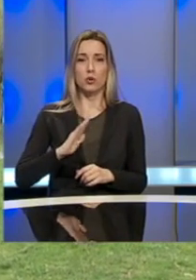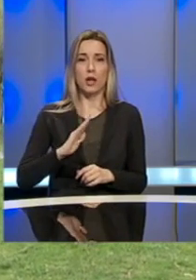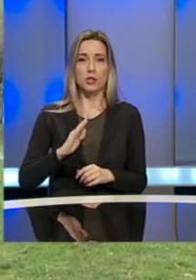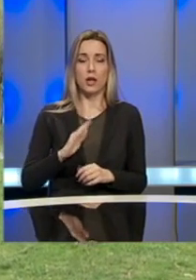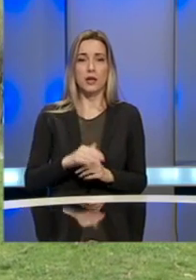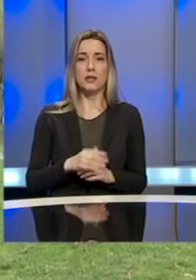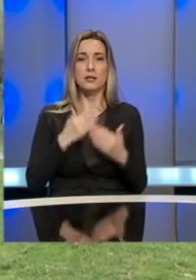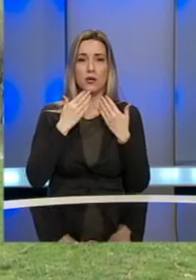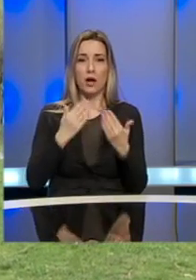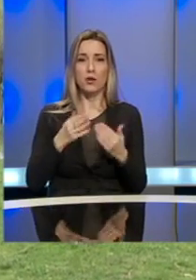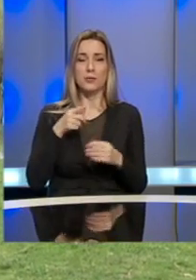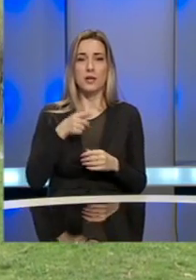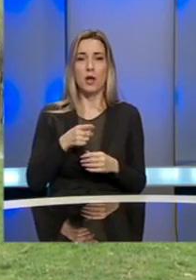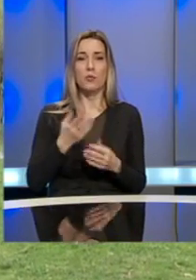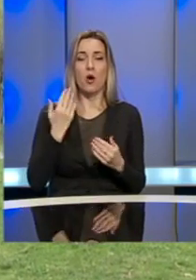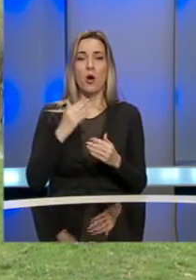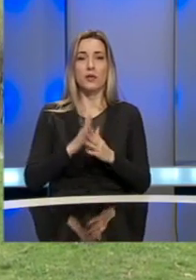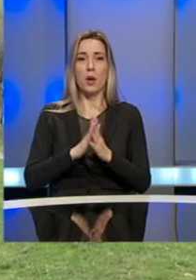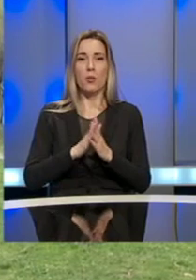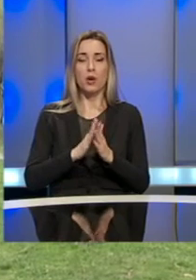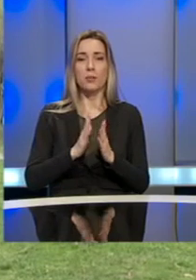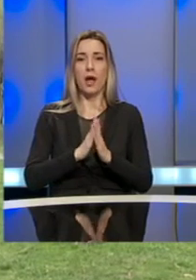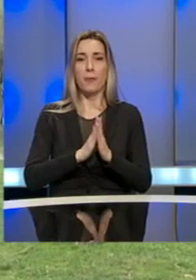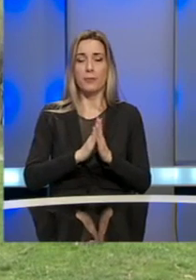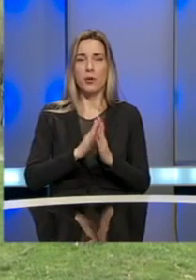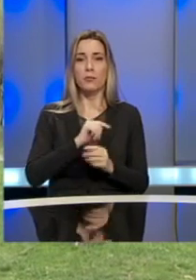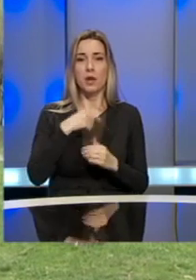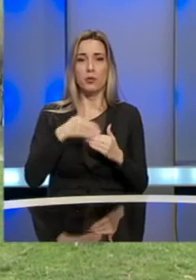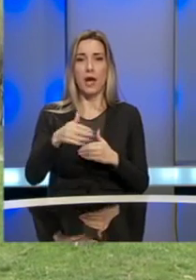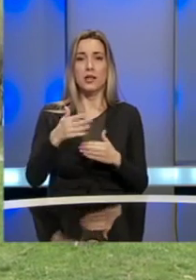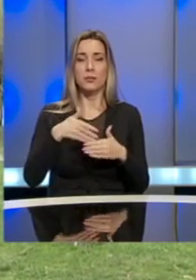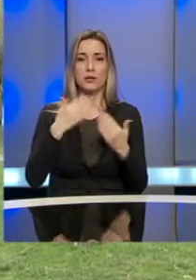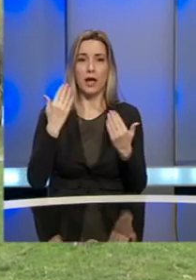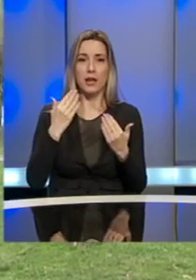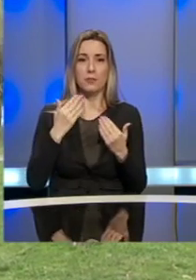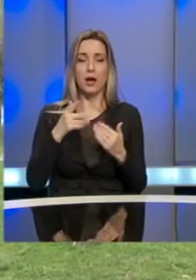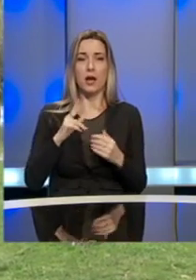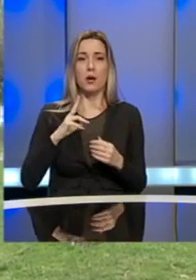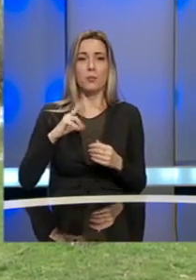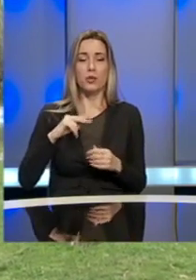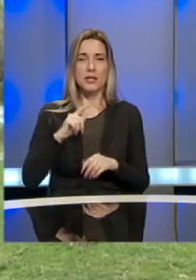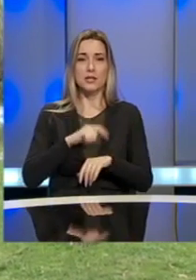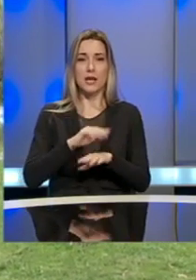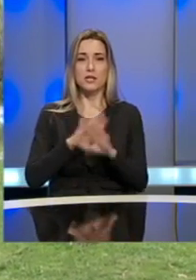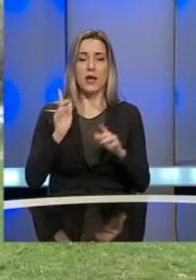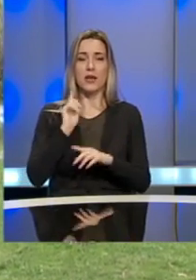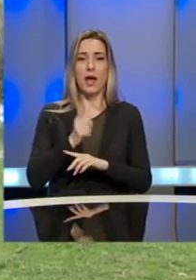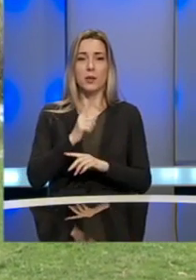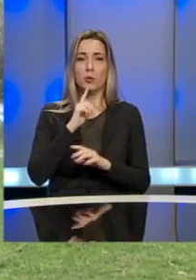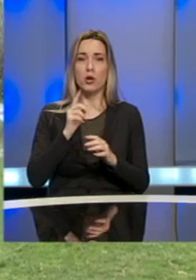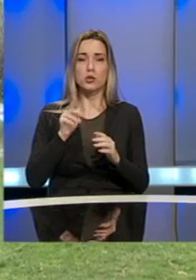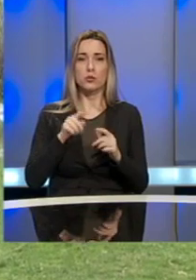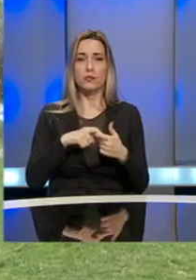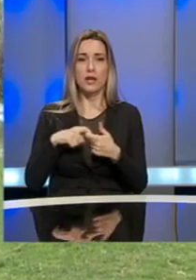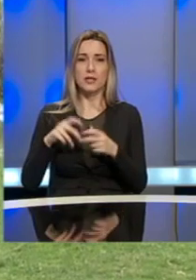prije svega zahvaljujem se na ovome, a onda i molim i apelujem da i u narednim danima, sve dok je na snazi policijski sat, sve druge naredbe koje su vezane za